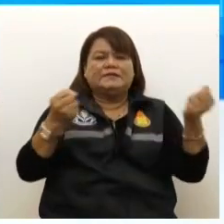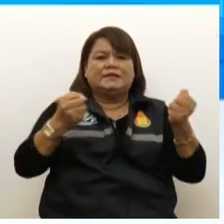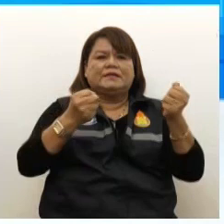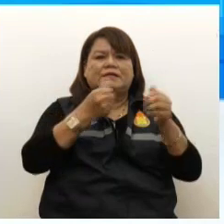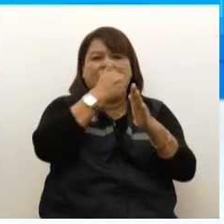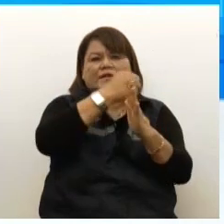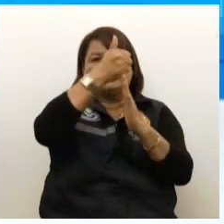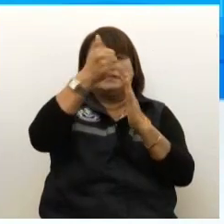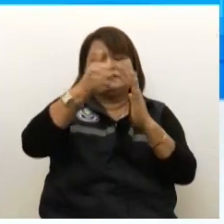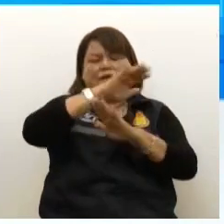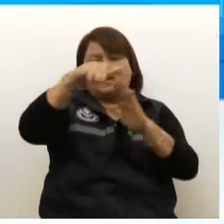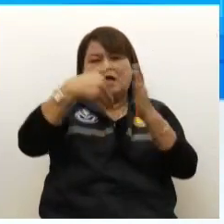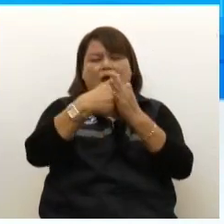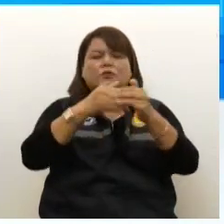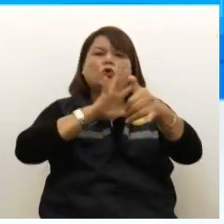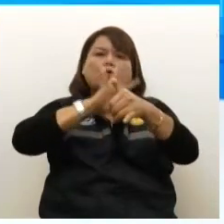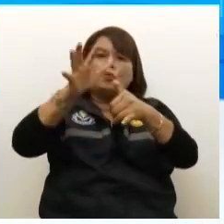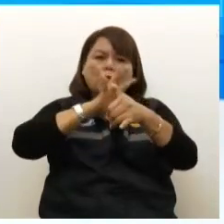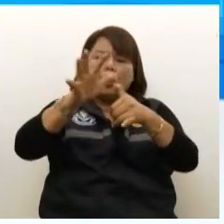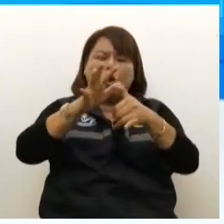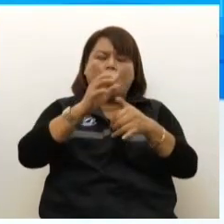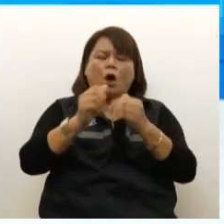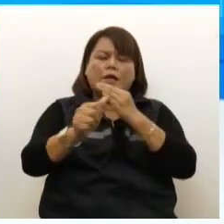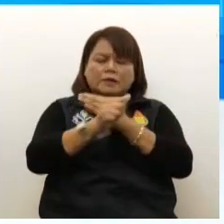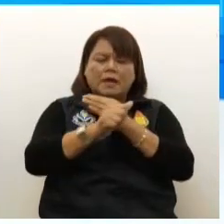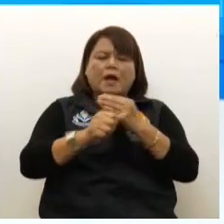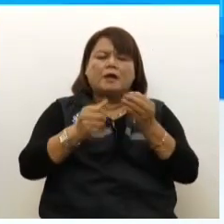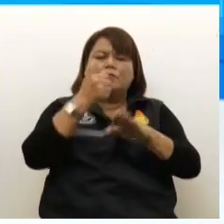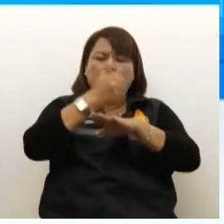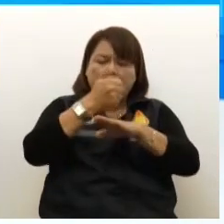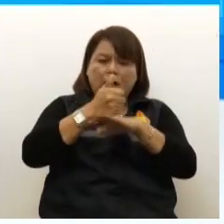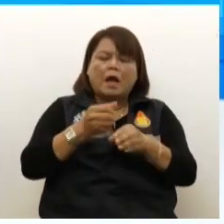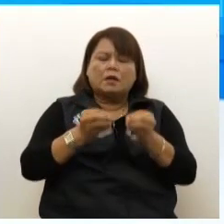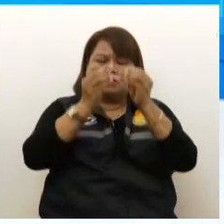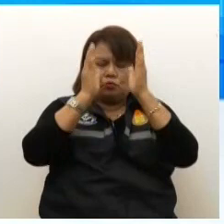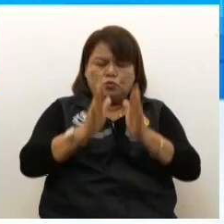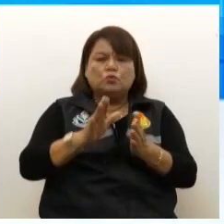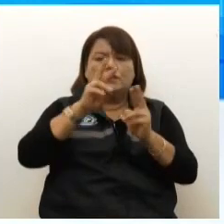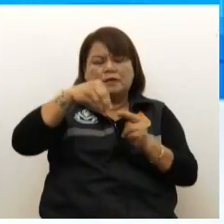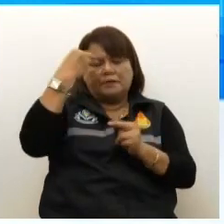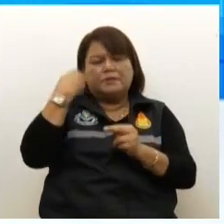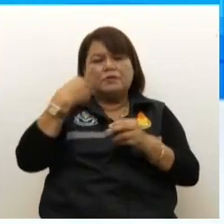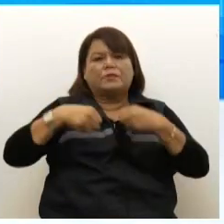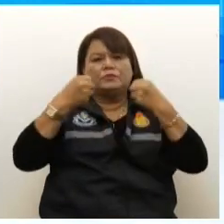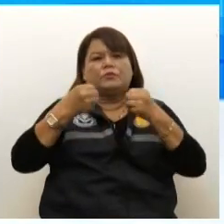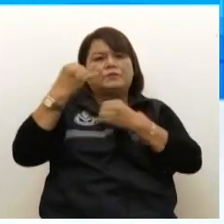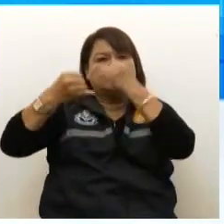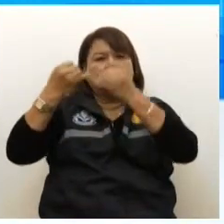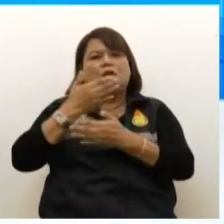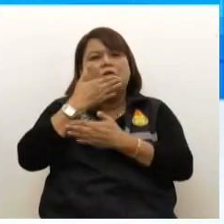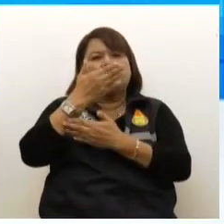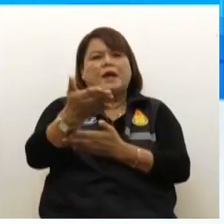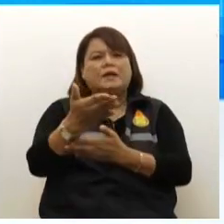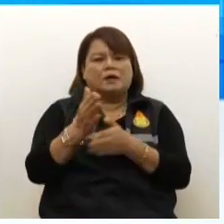กปักรักษาคุ้มครองป้องภัยให้ผู้บริหารเพื่อนครูตลอดจนนักเรียนทุกคนจงมีแต่ความสุขความเจริญตลอดไปครับขอบคุณครับ